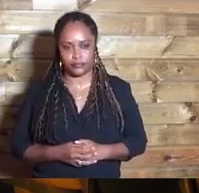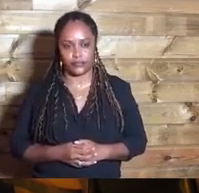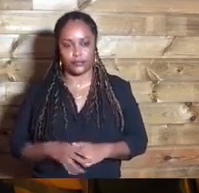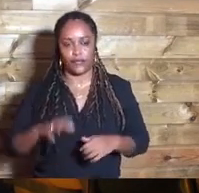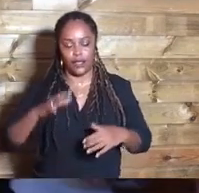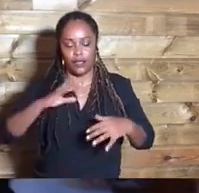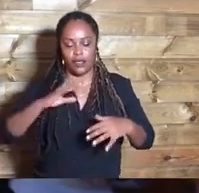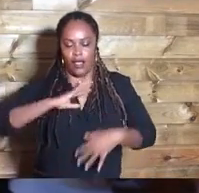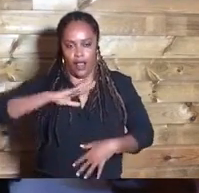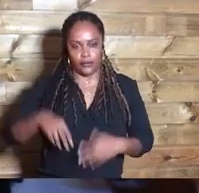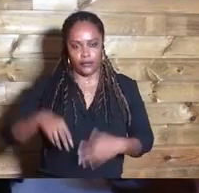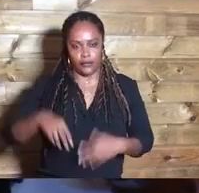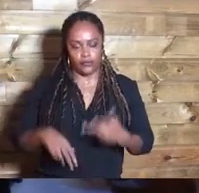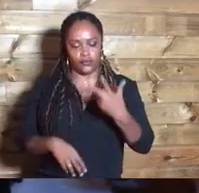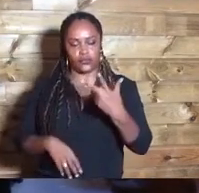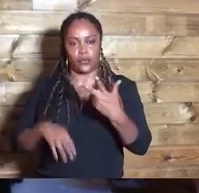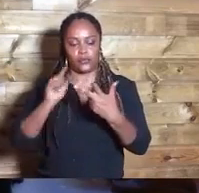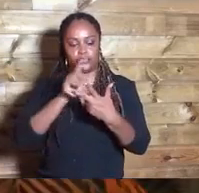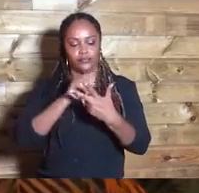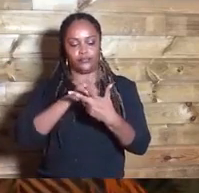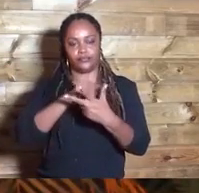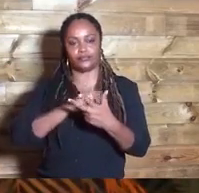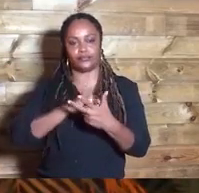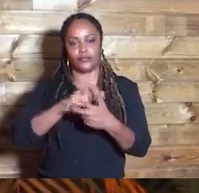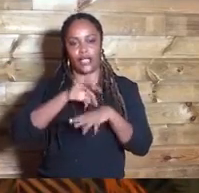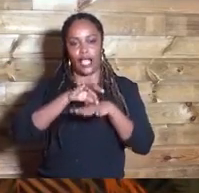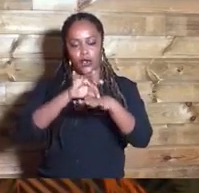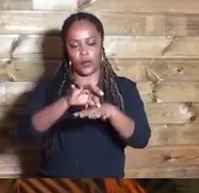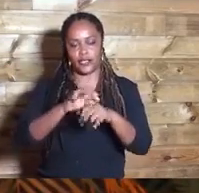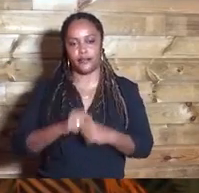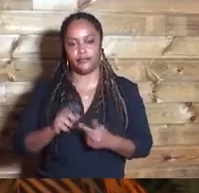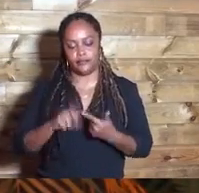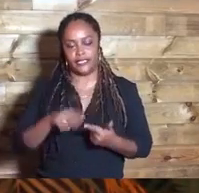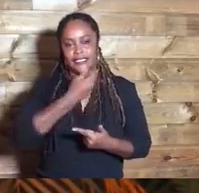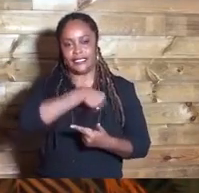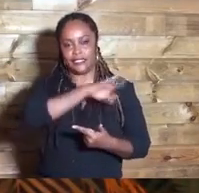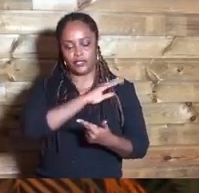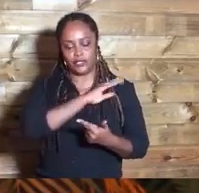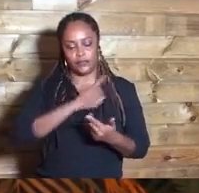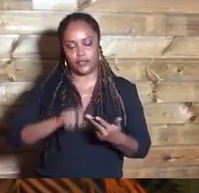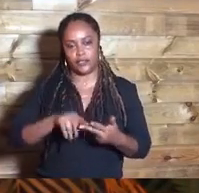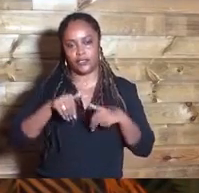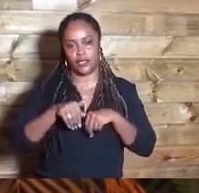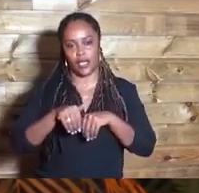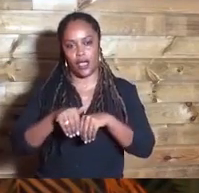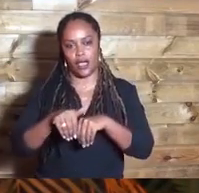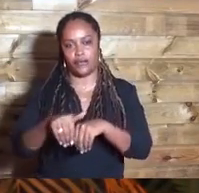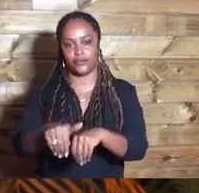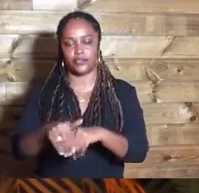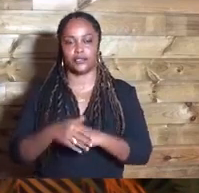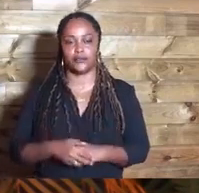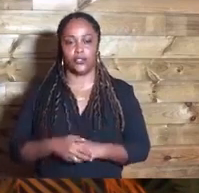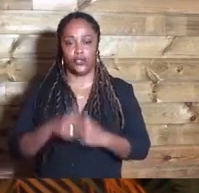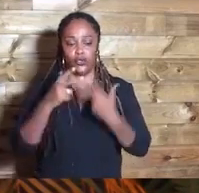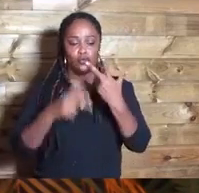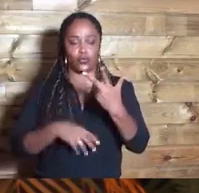3 mots. Accompagner, responsabiliser et avancer. Avancer.